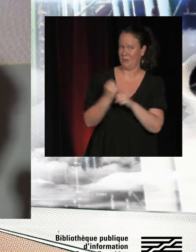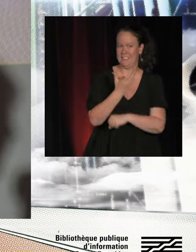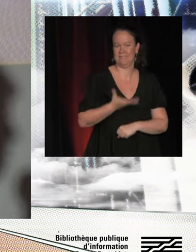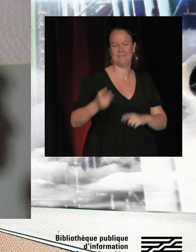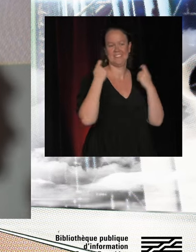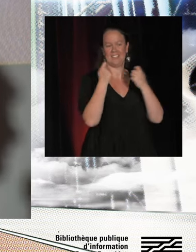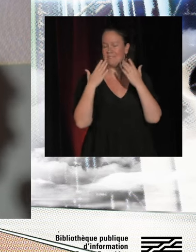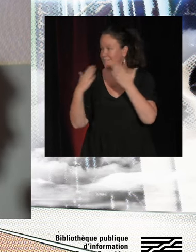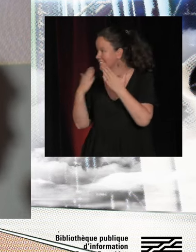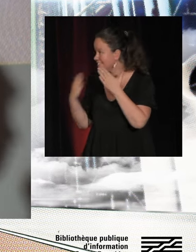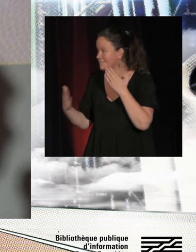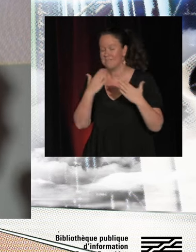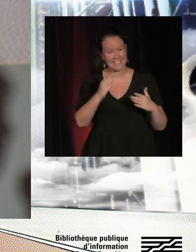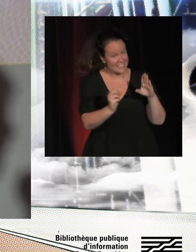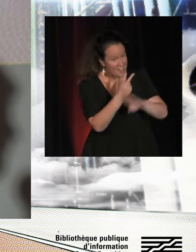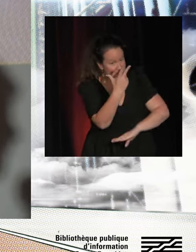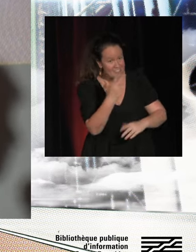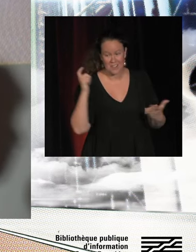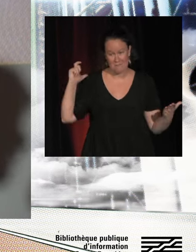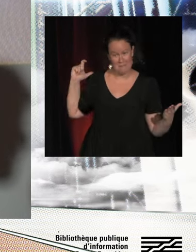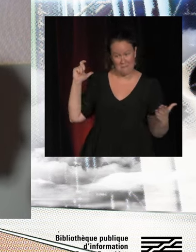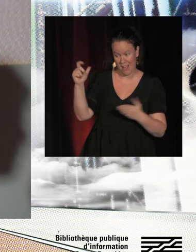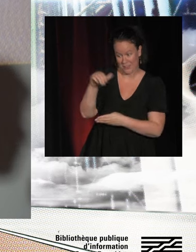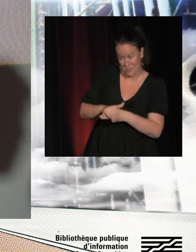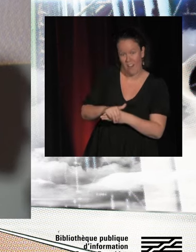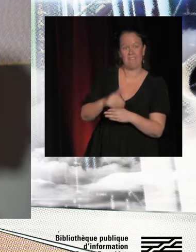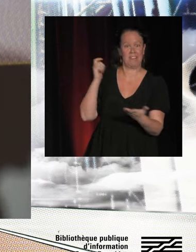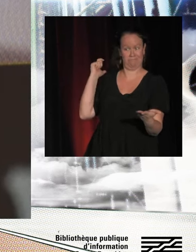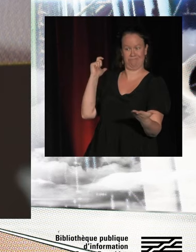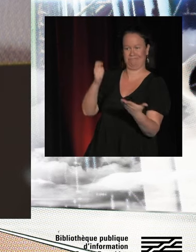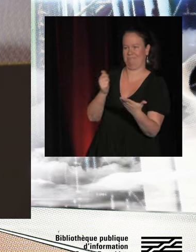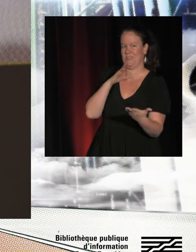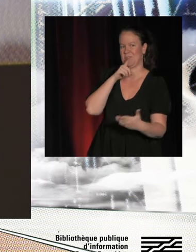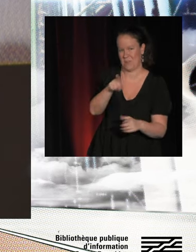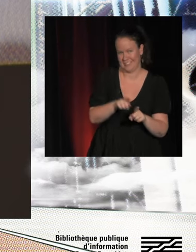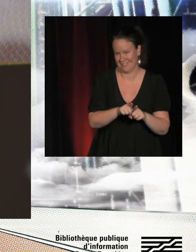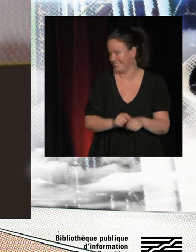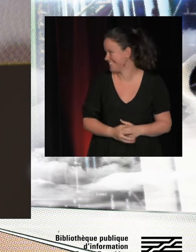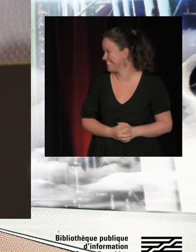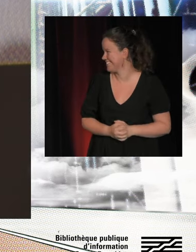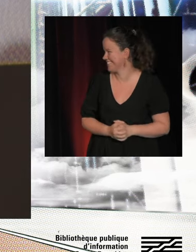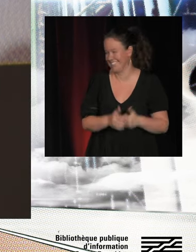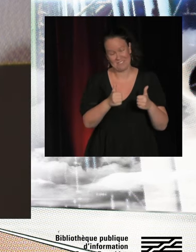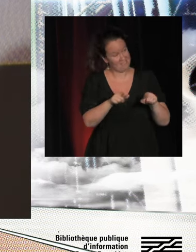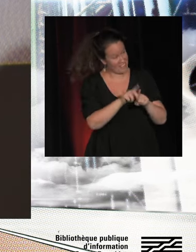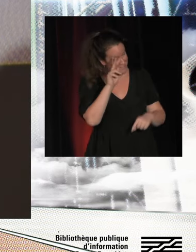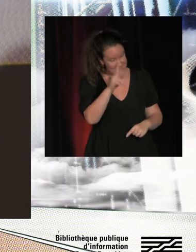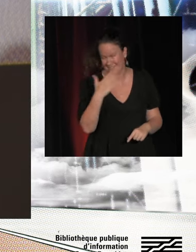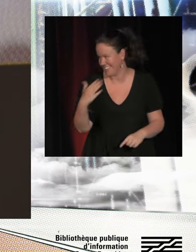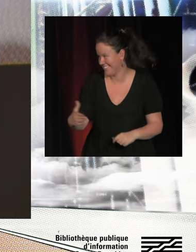fois. Et puis merci à Trilogue pour nous avoir accompagnés ce soir, mais aussi tous les autres jours. Vous avez été super comme d'habitude,